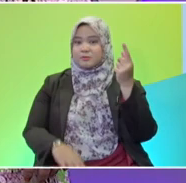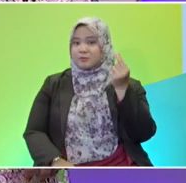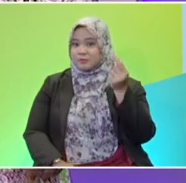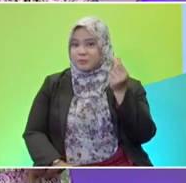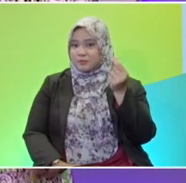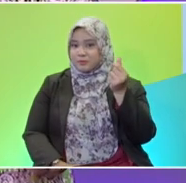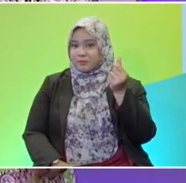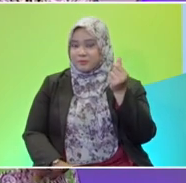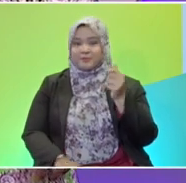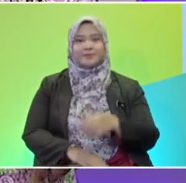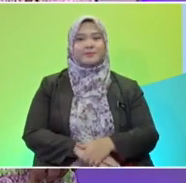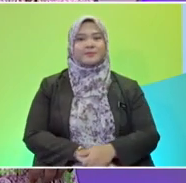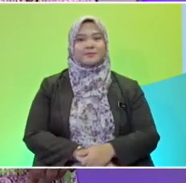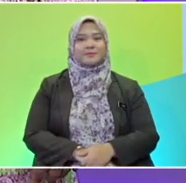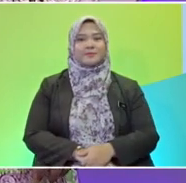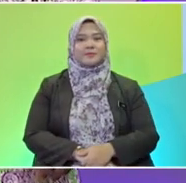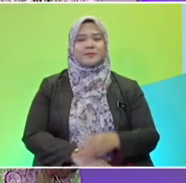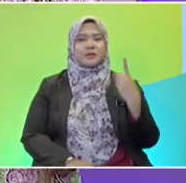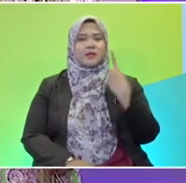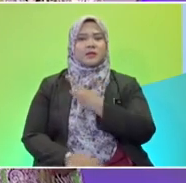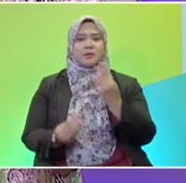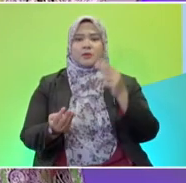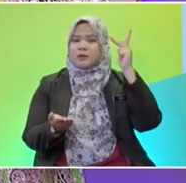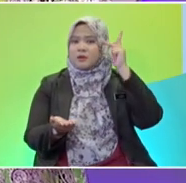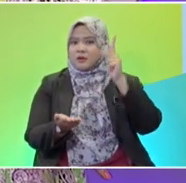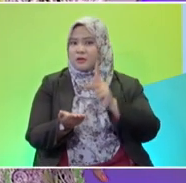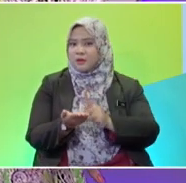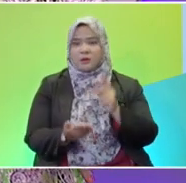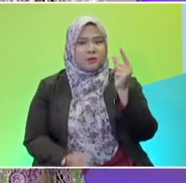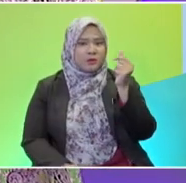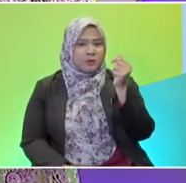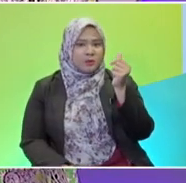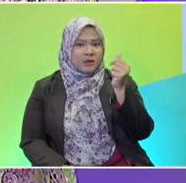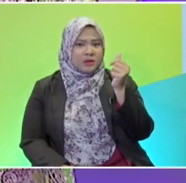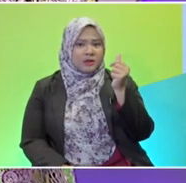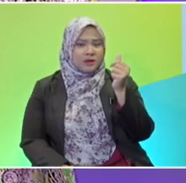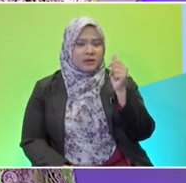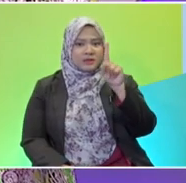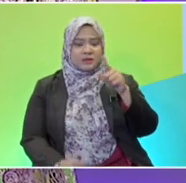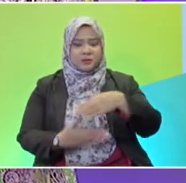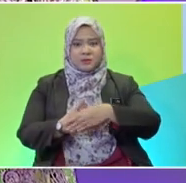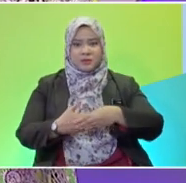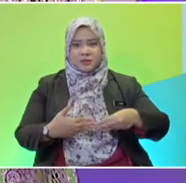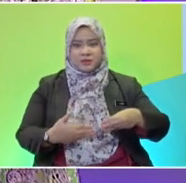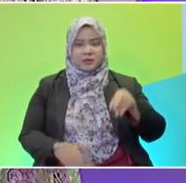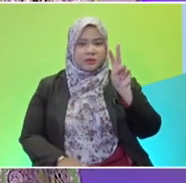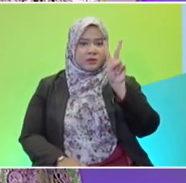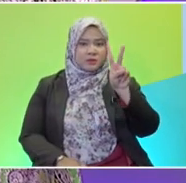pertama yaitu mengecam uang kertas LM 1 Ringgit RM 5